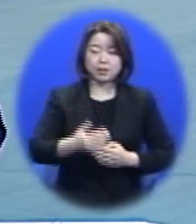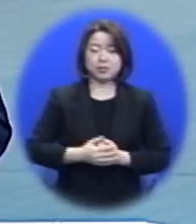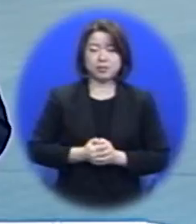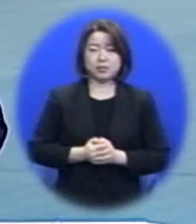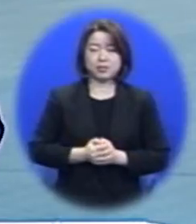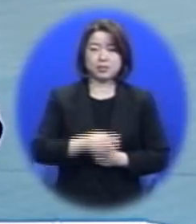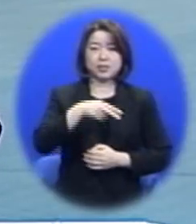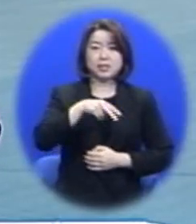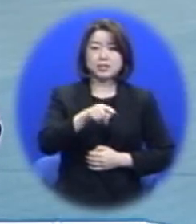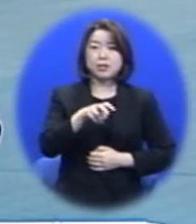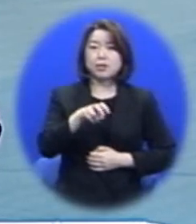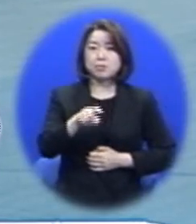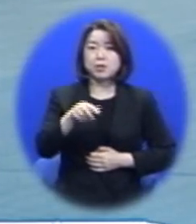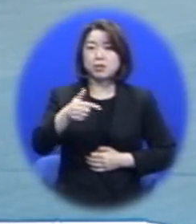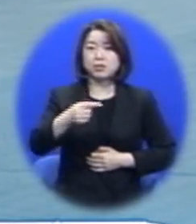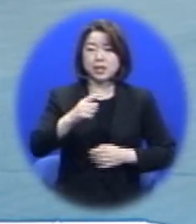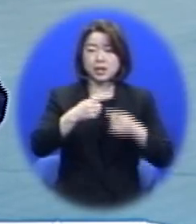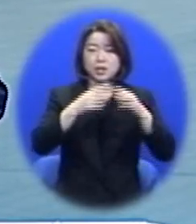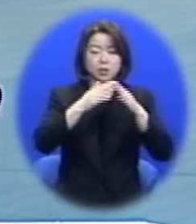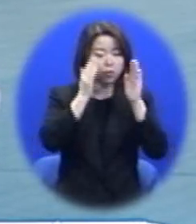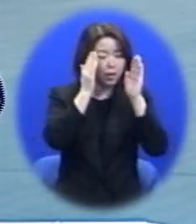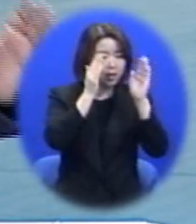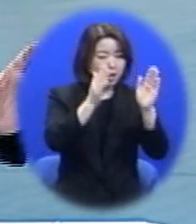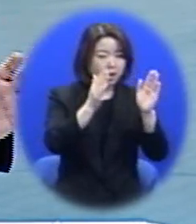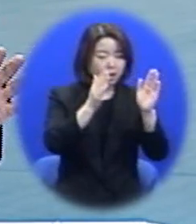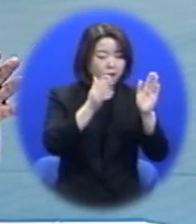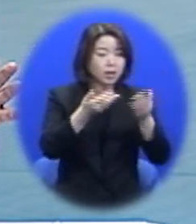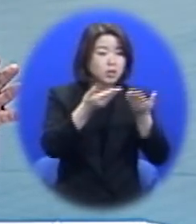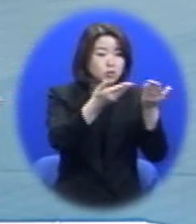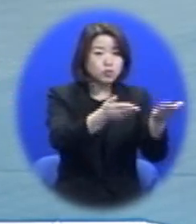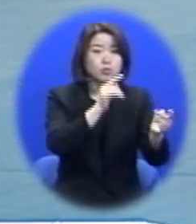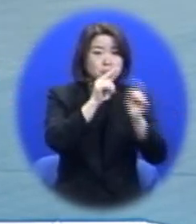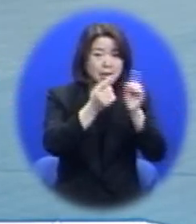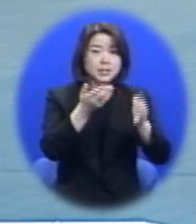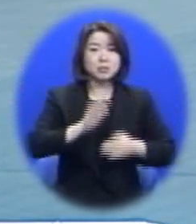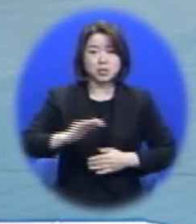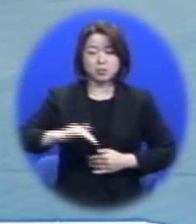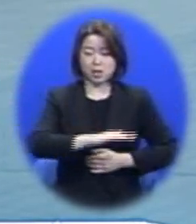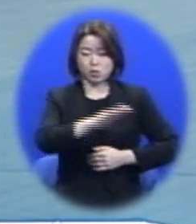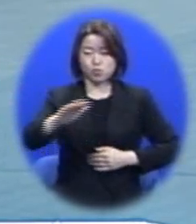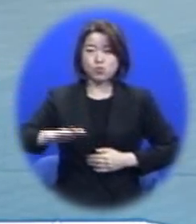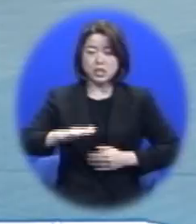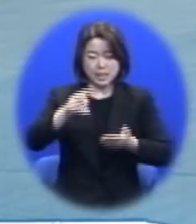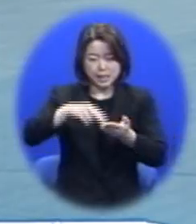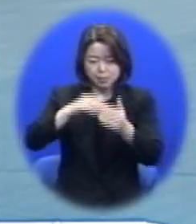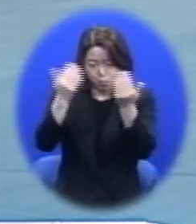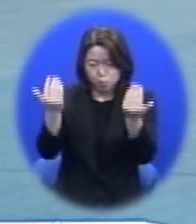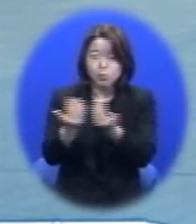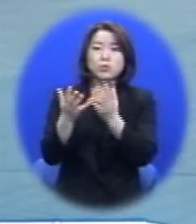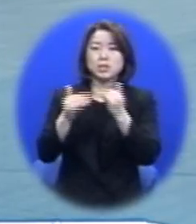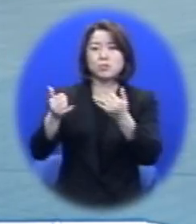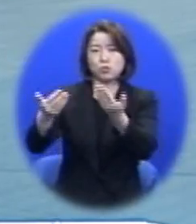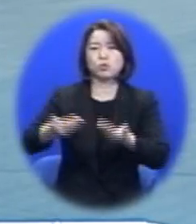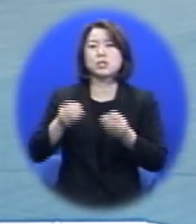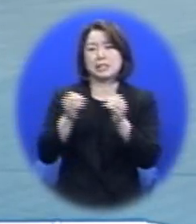주신 말씀이지만 이 말씀을 읽는 모든 이들에게 주시는 주님의 메시지입니다.